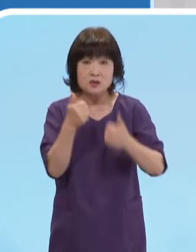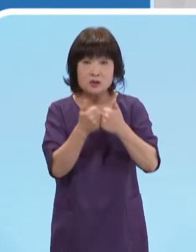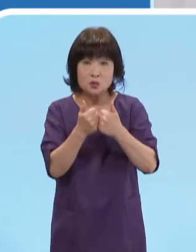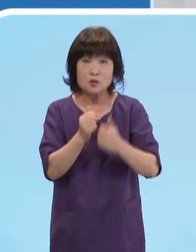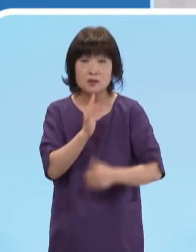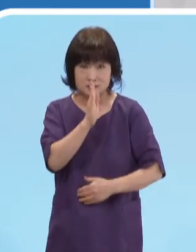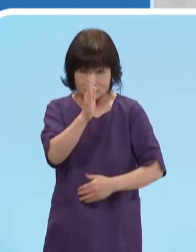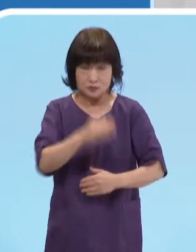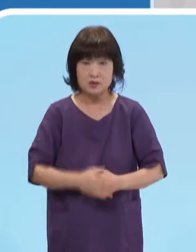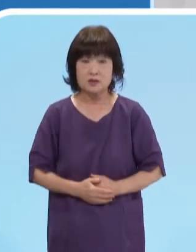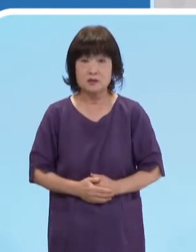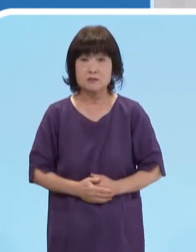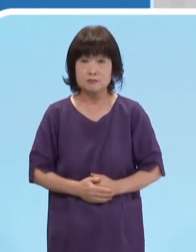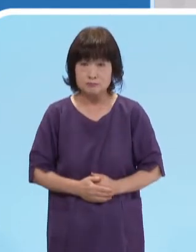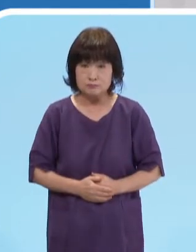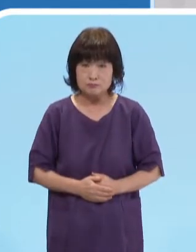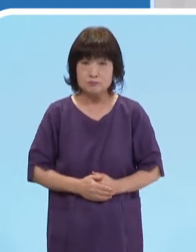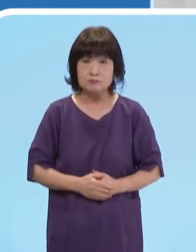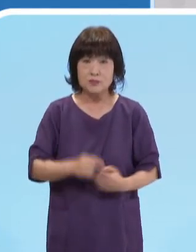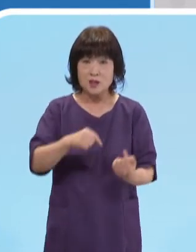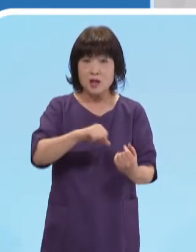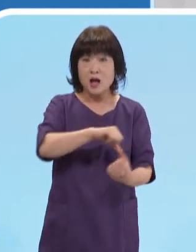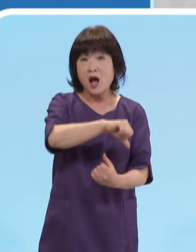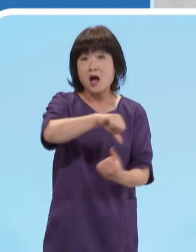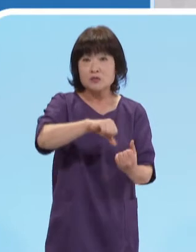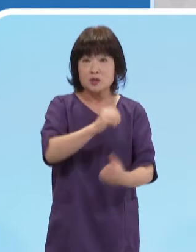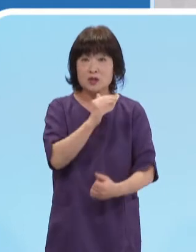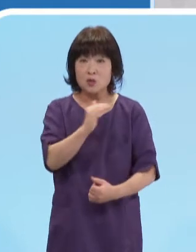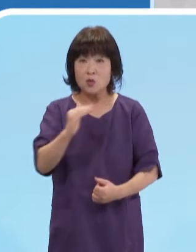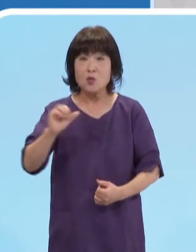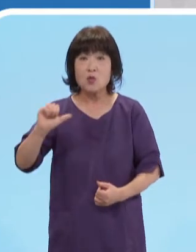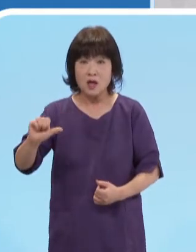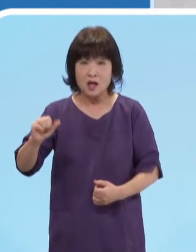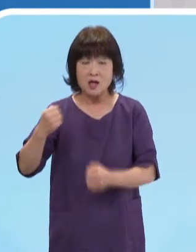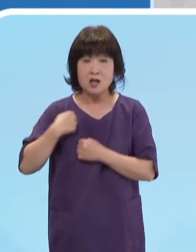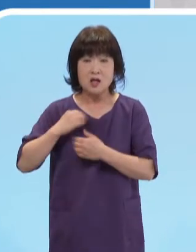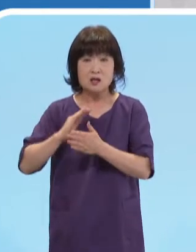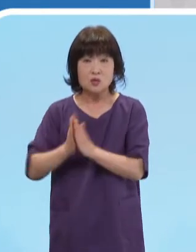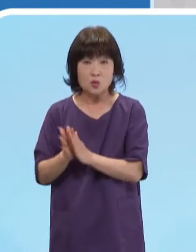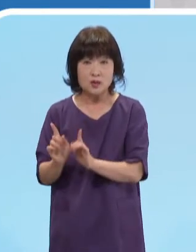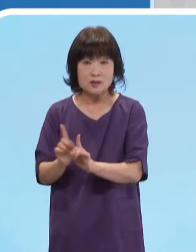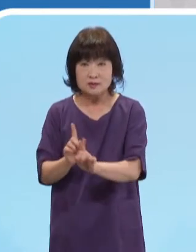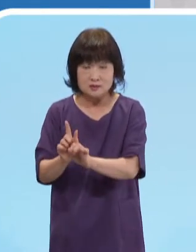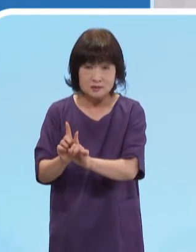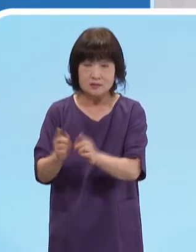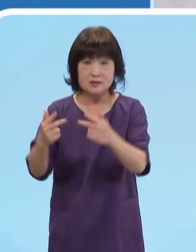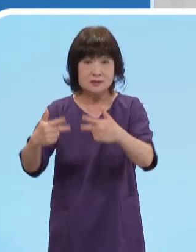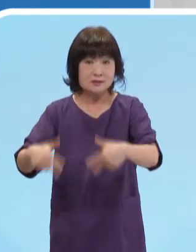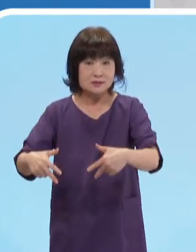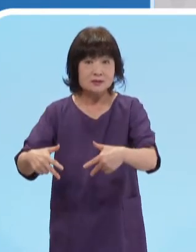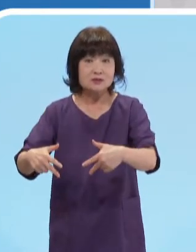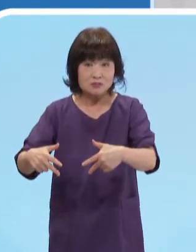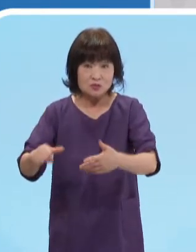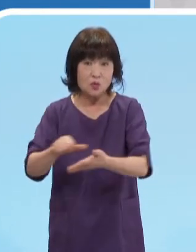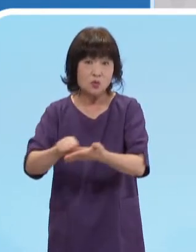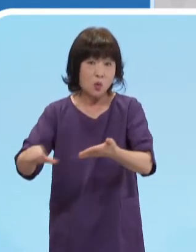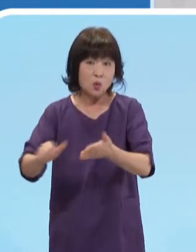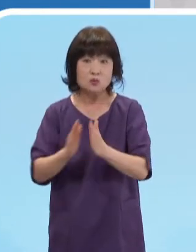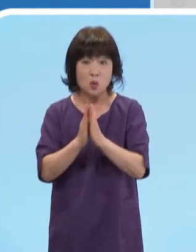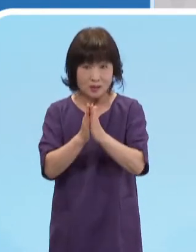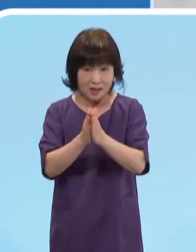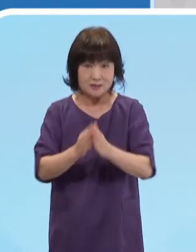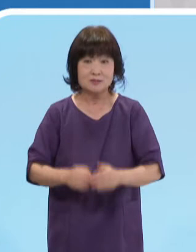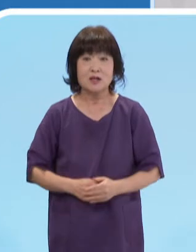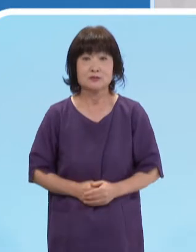。接触確認アプリココア、兵庫県新型コロナ追跡システムの利用をお願いします